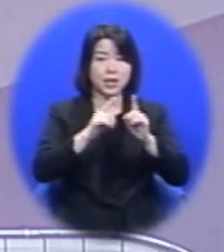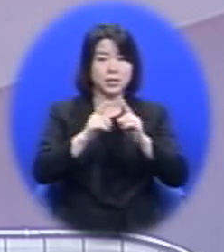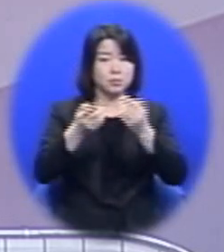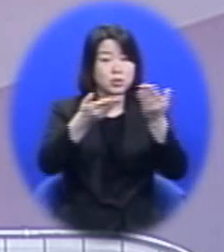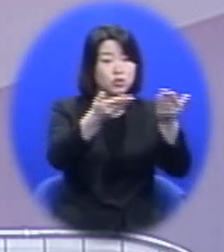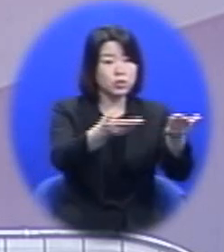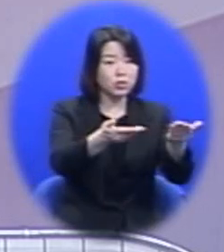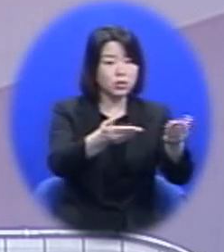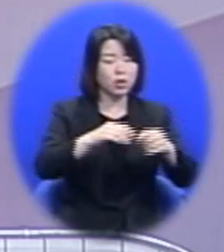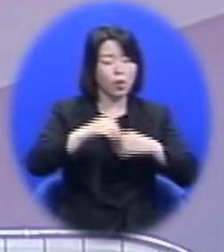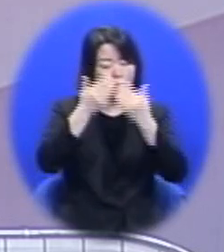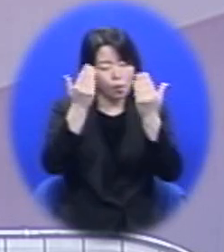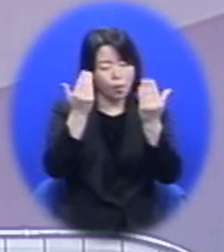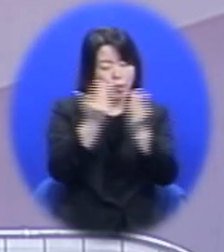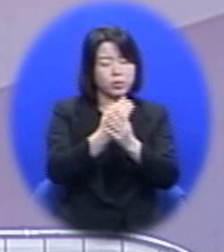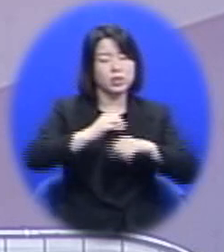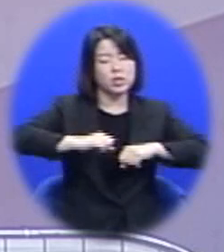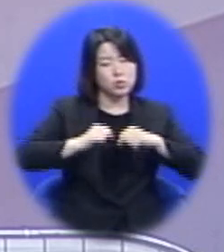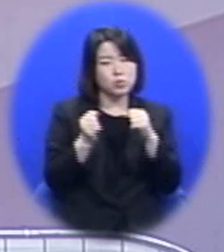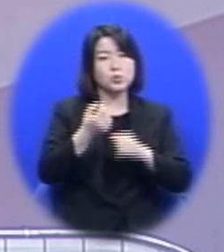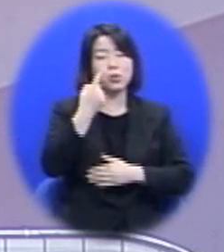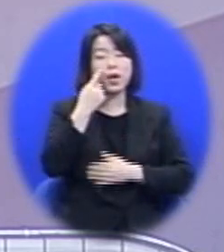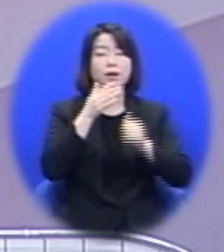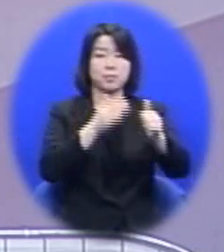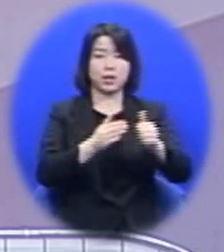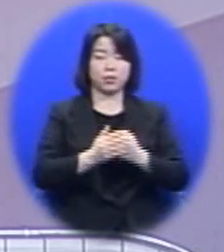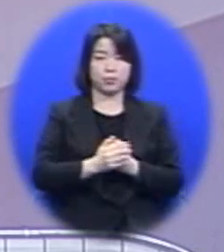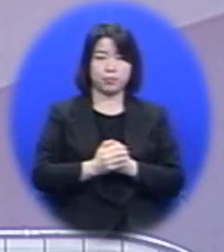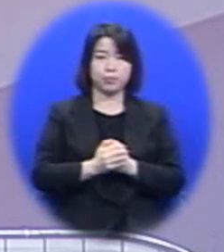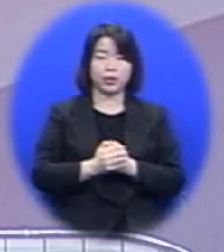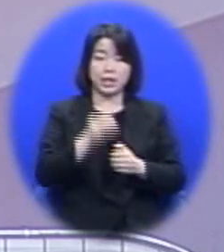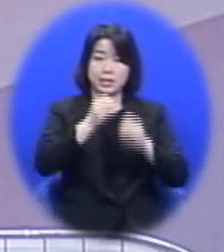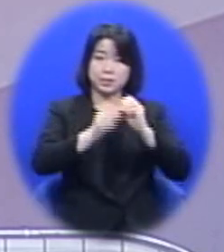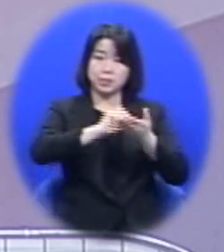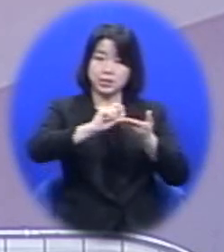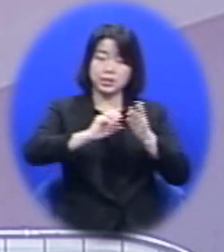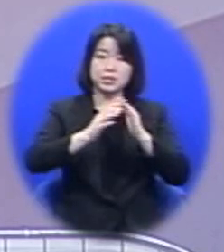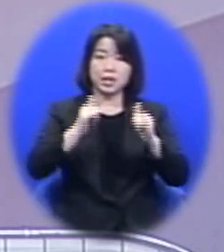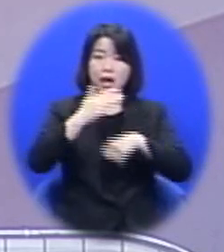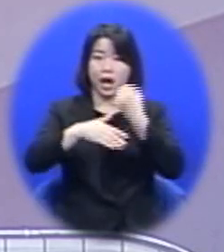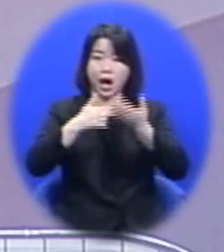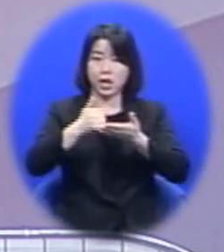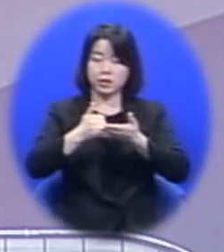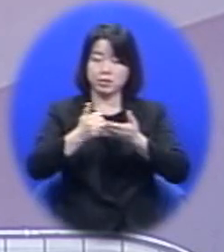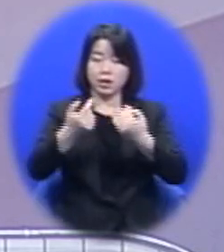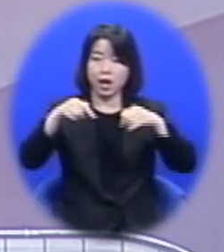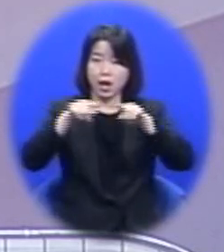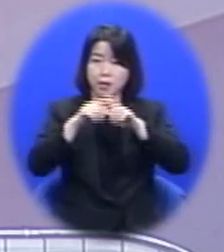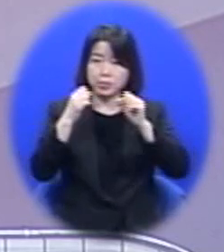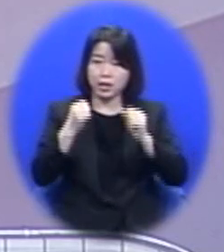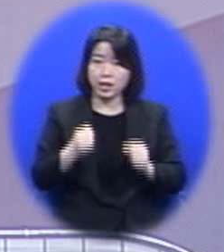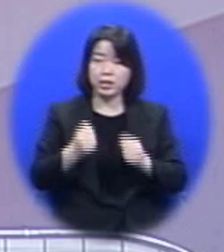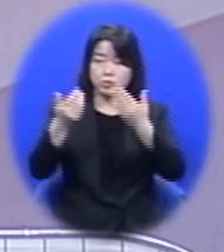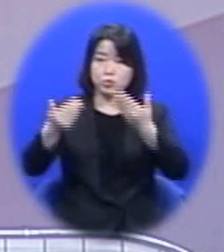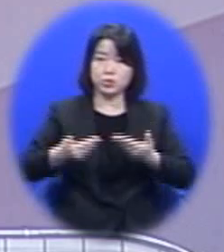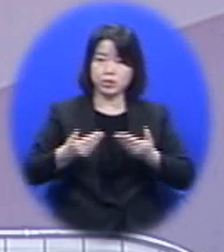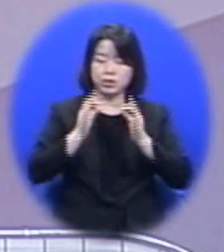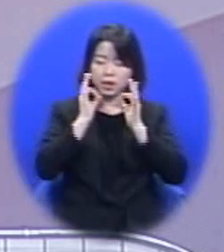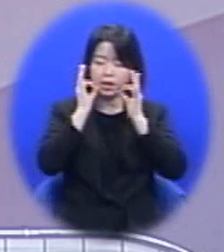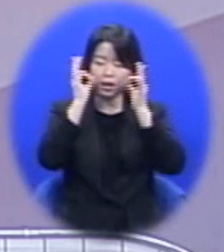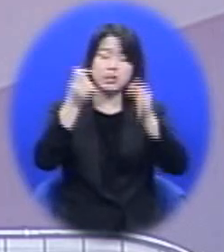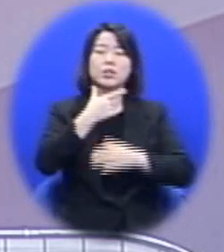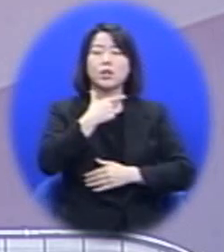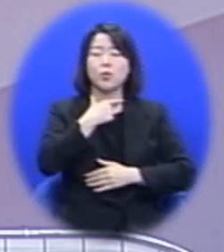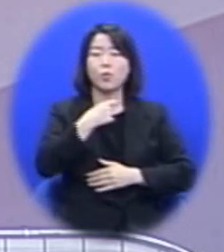한번 순종해 보시기 바랍니다. 시편 기자는 하나님께서 함께 해 주시기를 그렇게 간절히 갈망하면서 그는